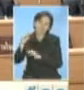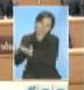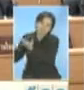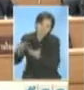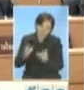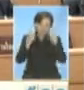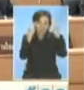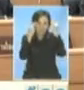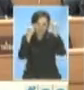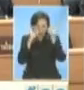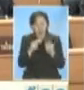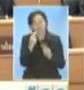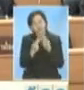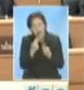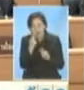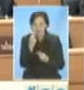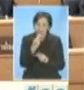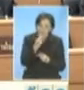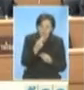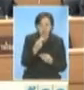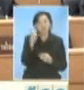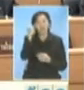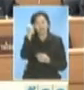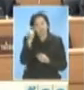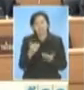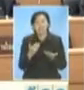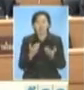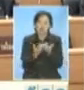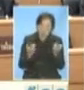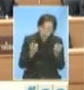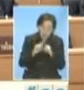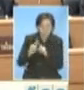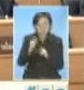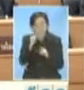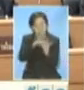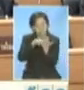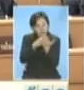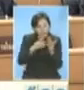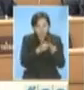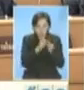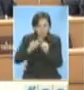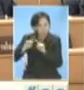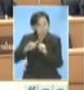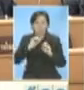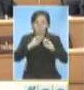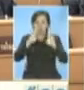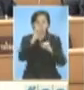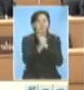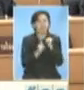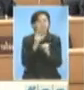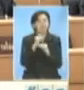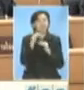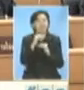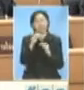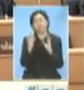ายกท่านรัฐมนตรีไปให้ความมั่นใจในเรื่องของคุณภาพมาตรฐานนโยบายแนวทางของรัฐบาลปีนึงไม่เกิน20